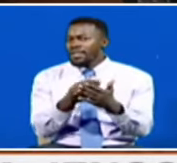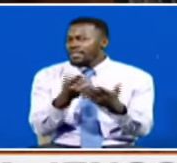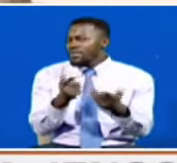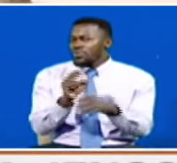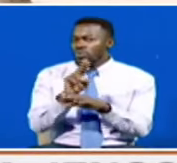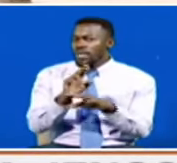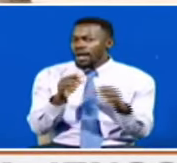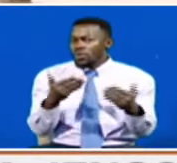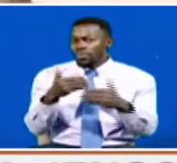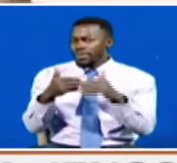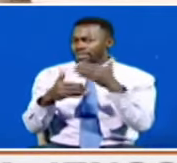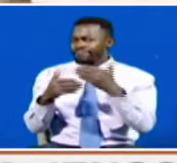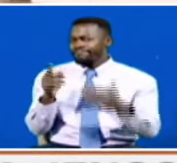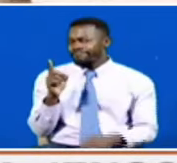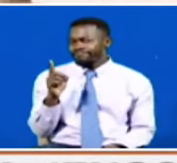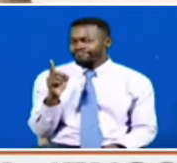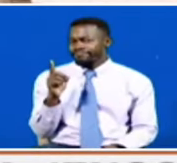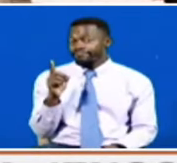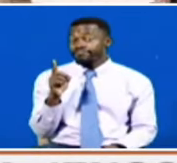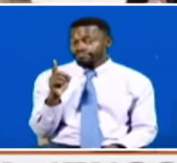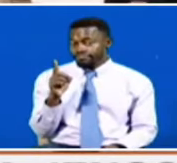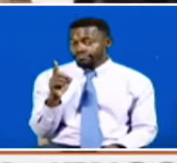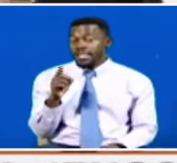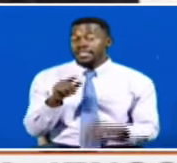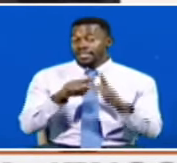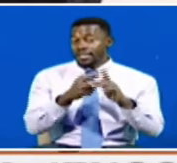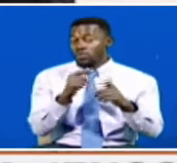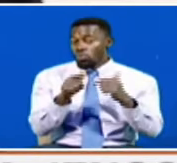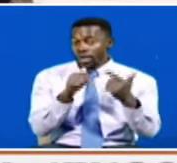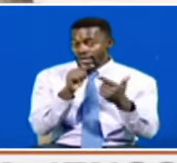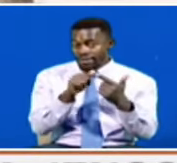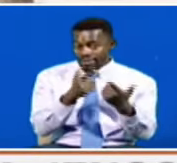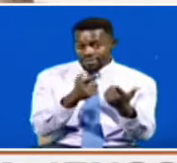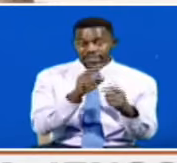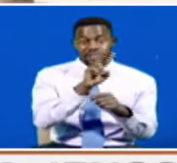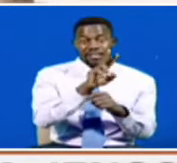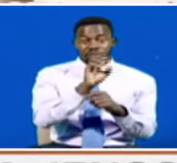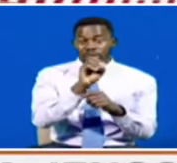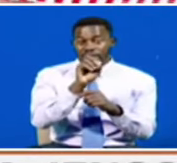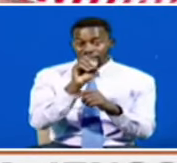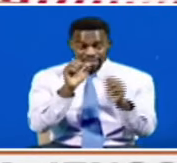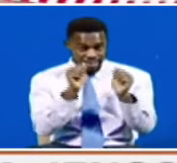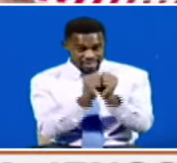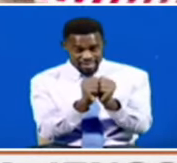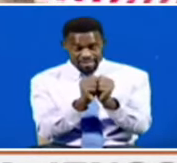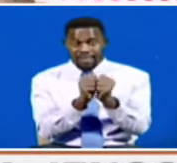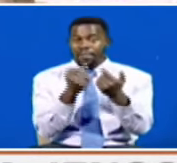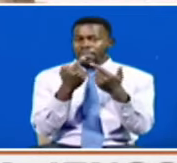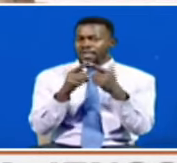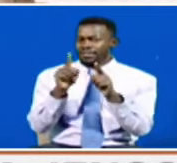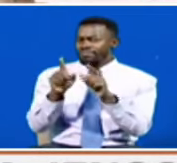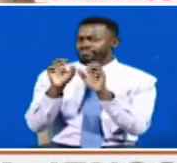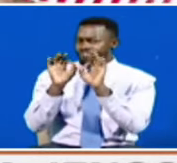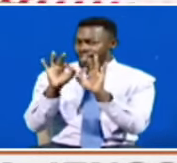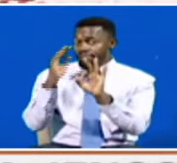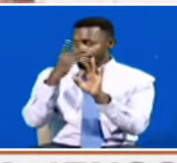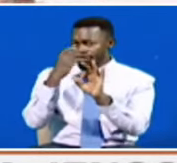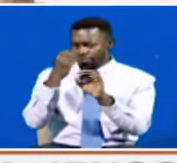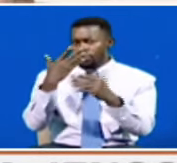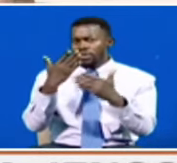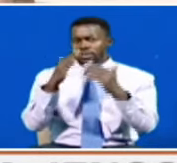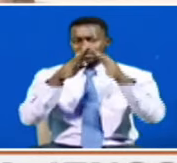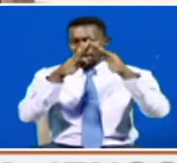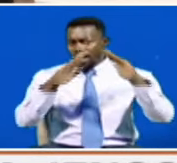Tower. Tangu ulipoanzishwa mwaka 2010, mradi wa ujenzi wa jumba hilo la kifahari umegharimu shilingi